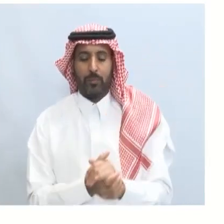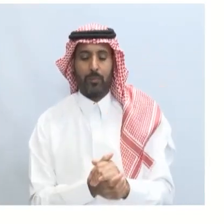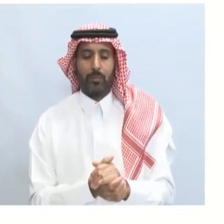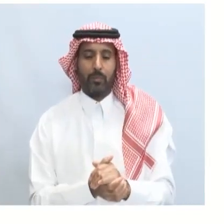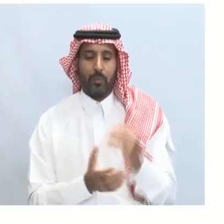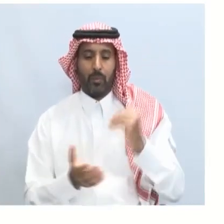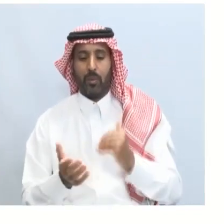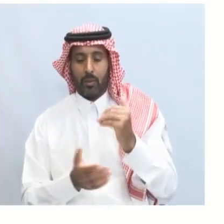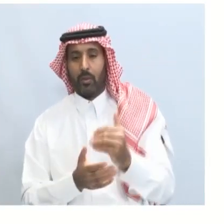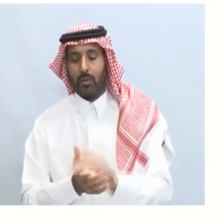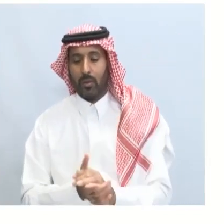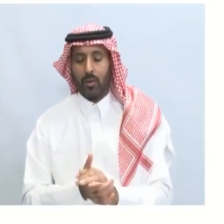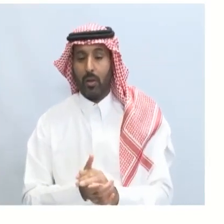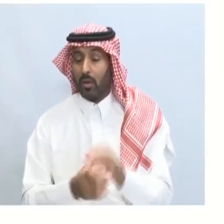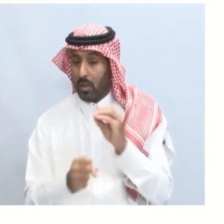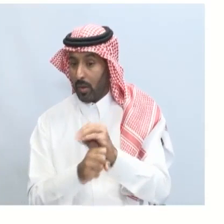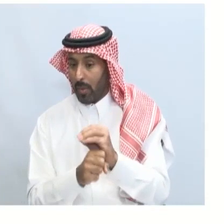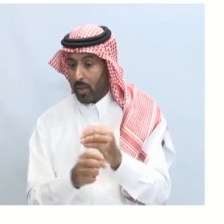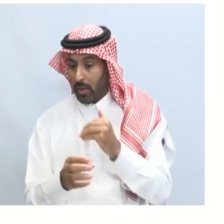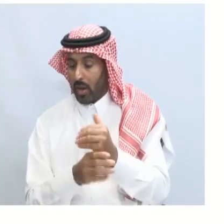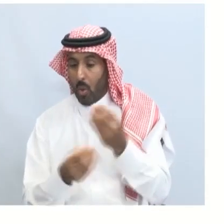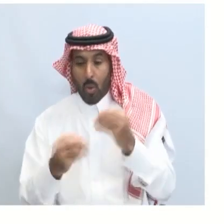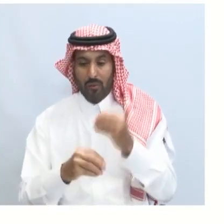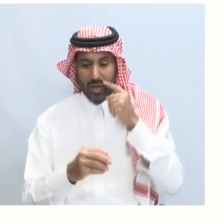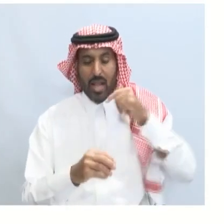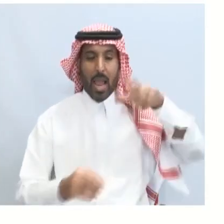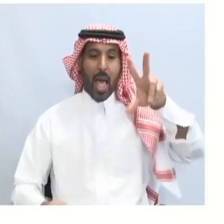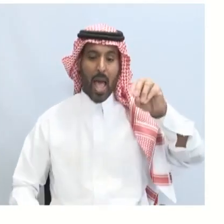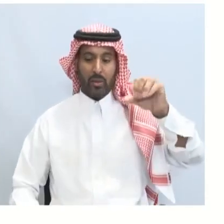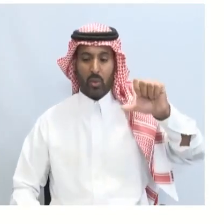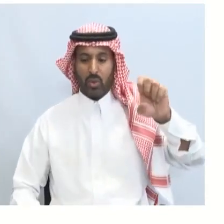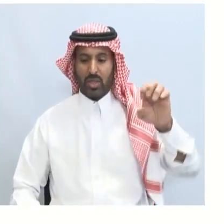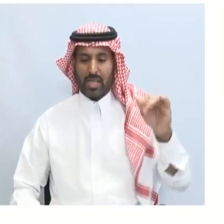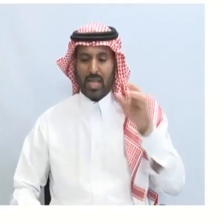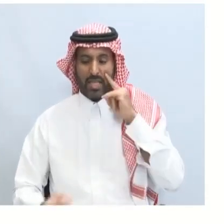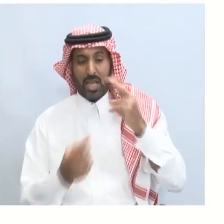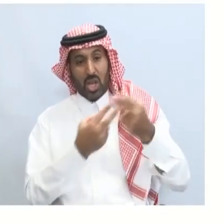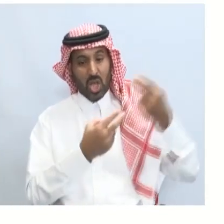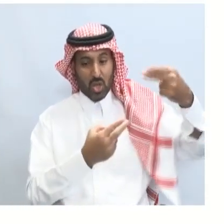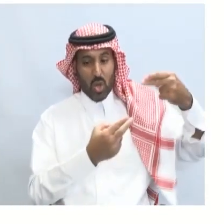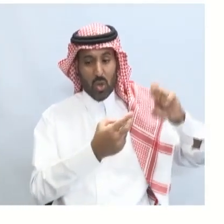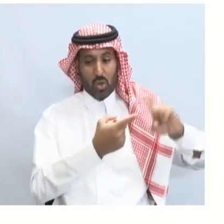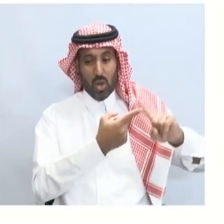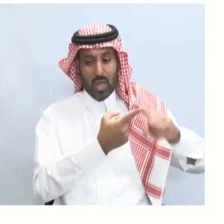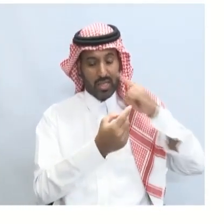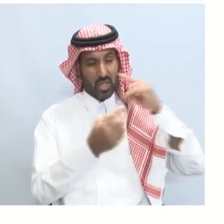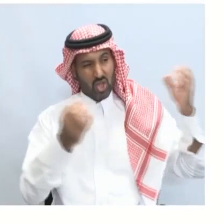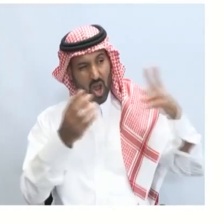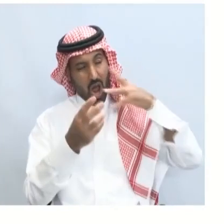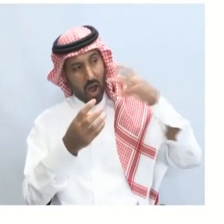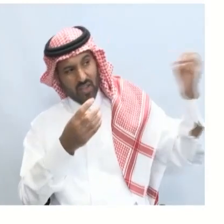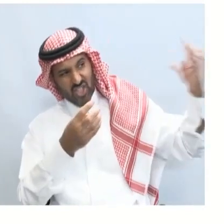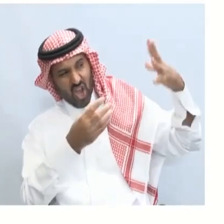لها بعد ذلك تطرقنا الى وفره الهيدروجين والهيليوم وكذلك اشعاع الخلفيه الكونيه